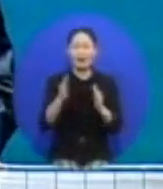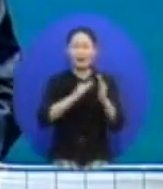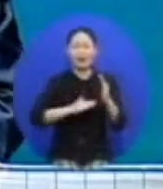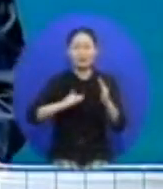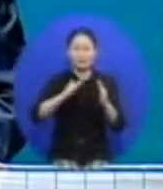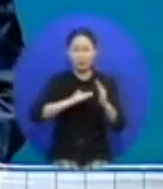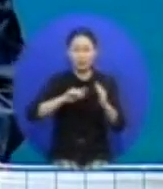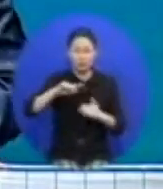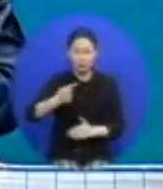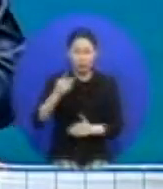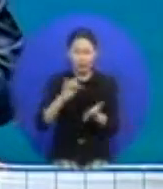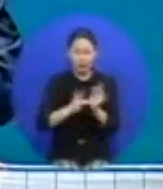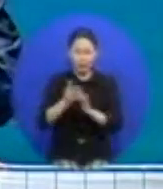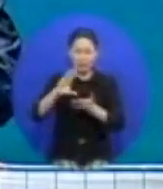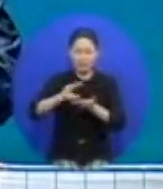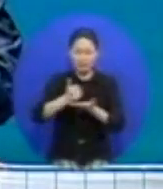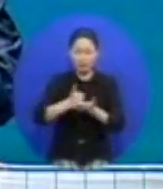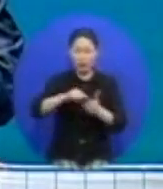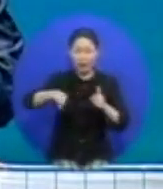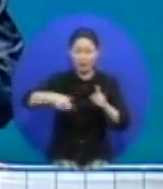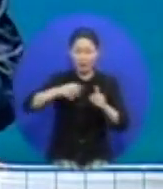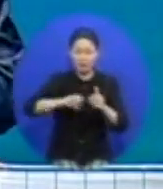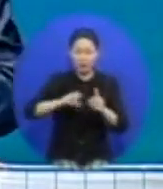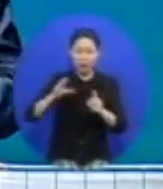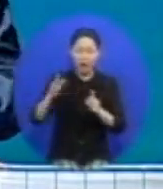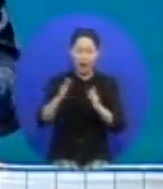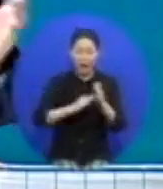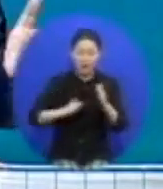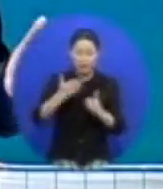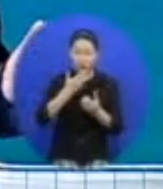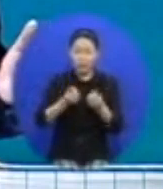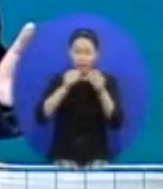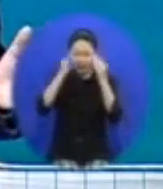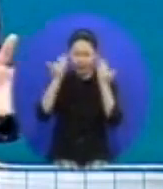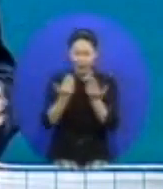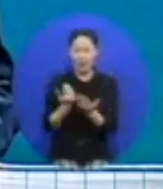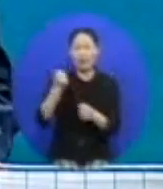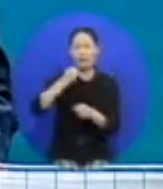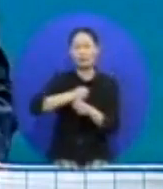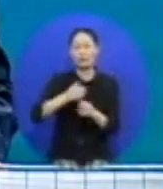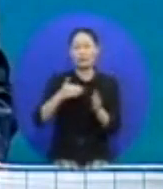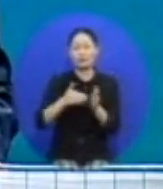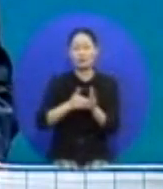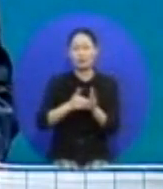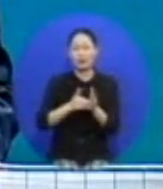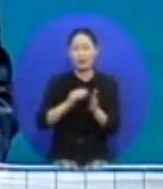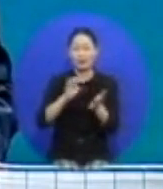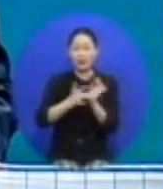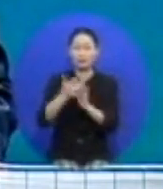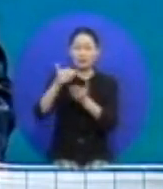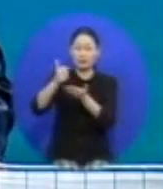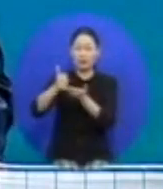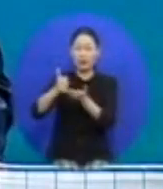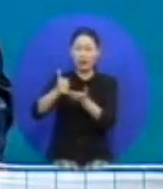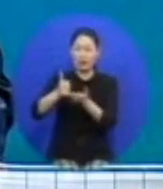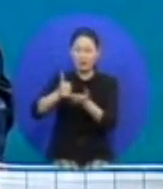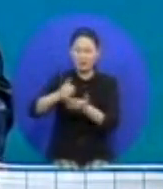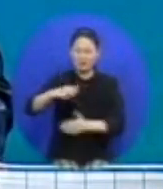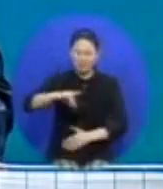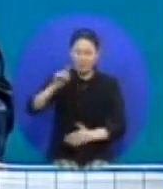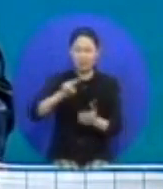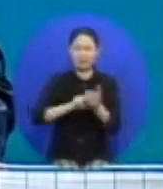예수 그리스도 안에서 가정에 축복이 다 회복이 됩니다 예수님께서 첫